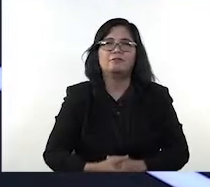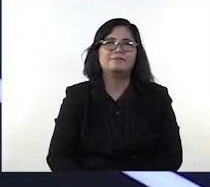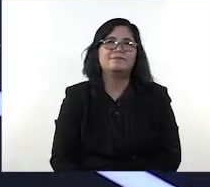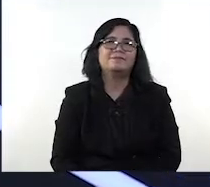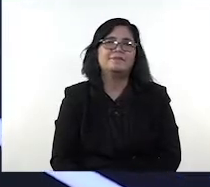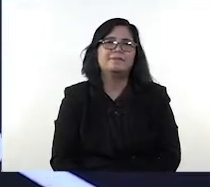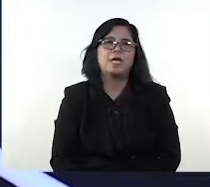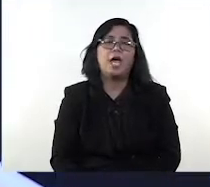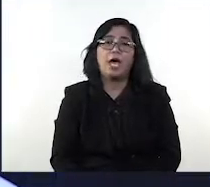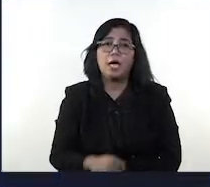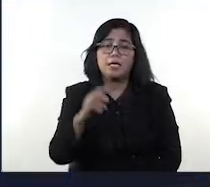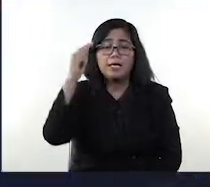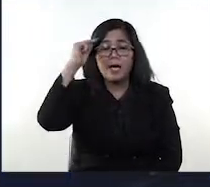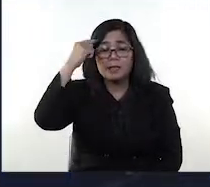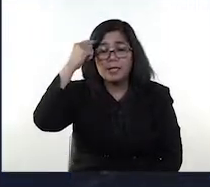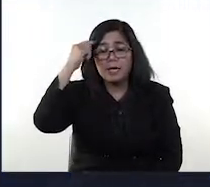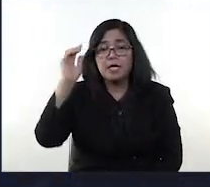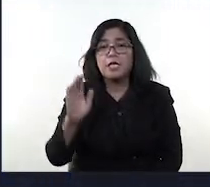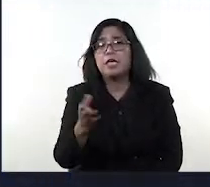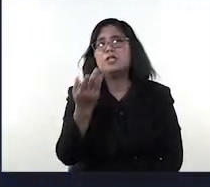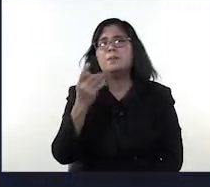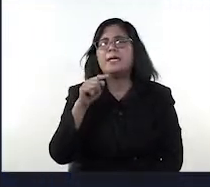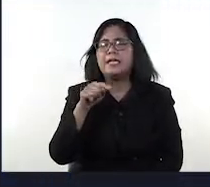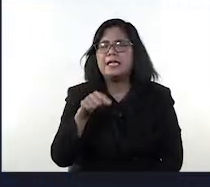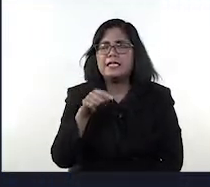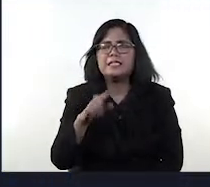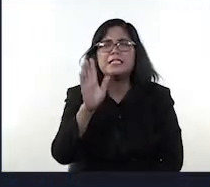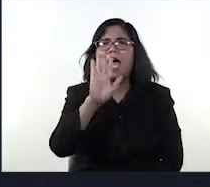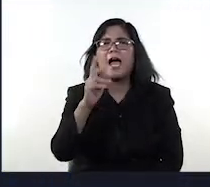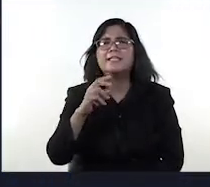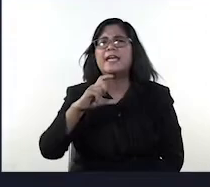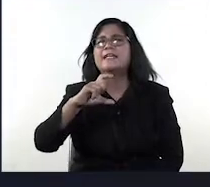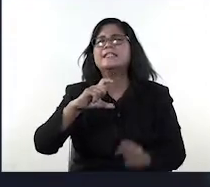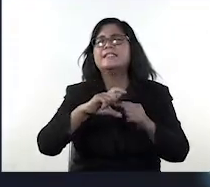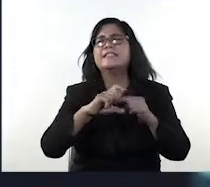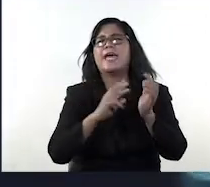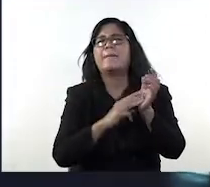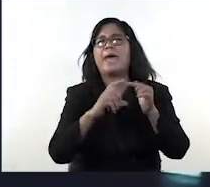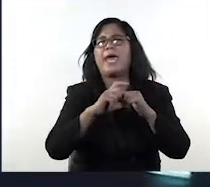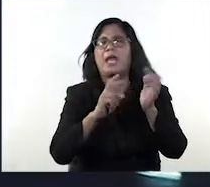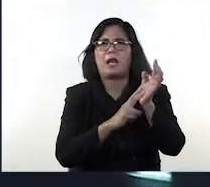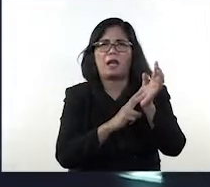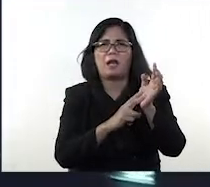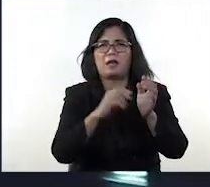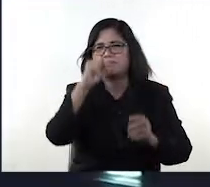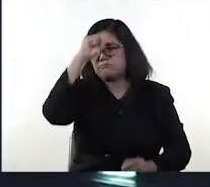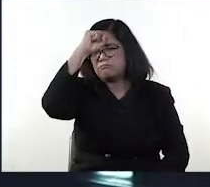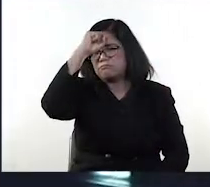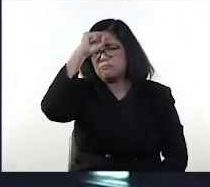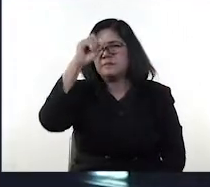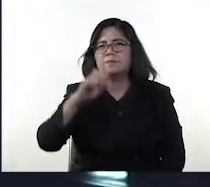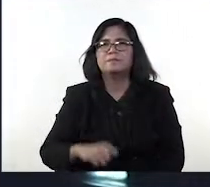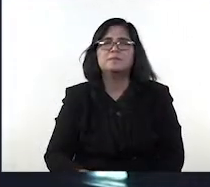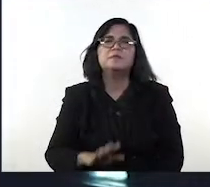e-life stop hai hidup ini jangan cemen habis mama dan papa saya